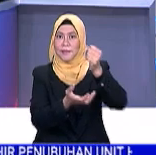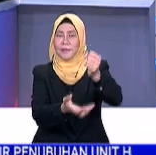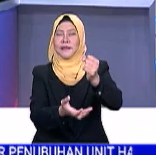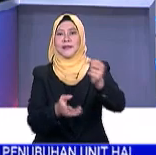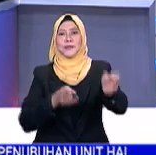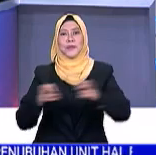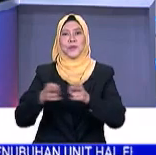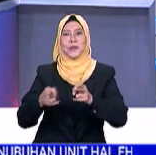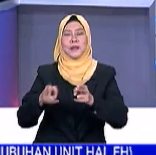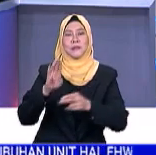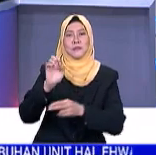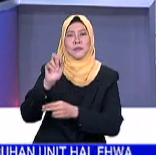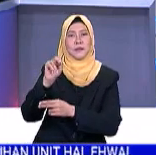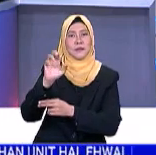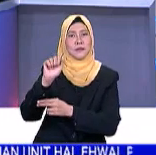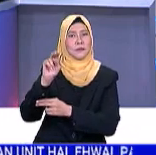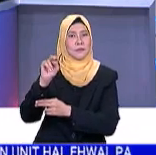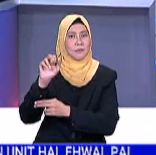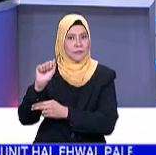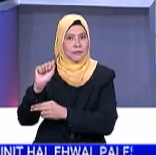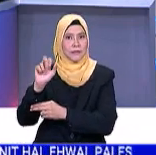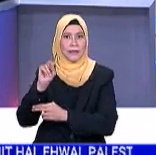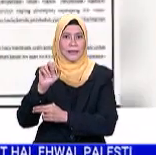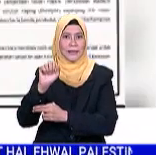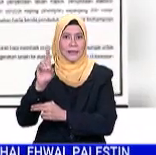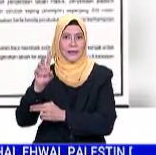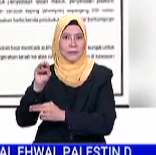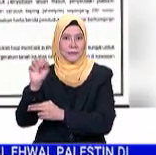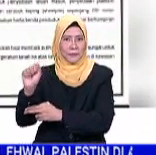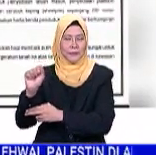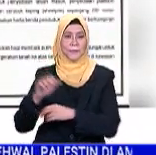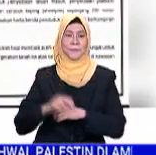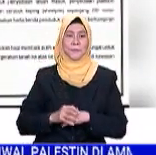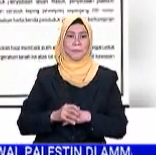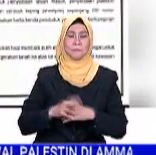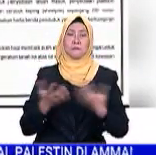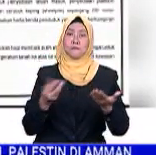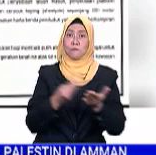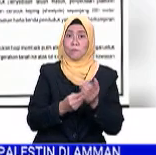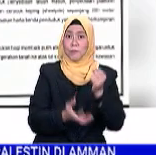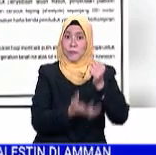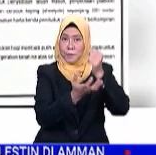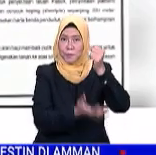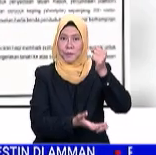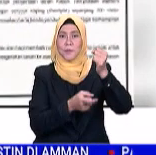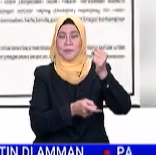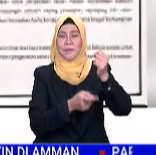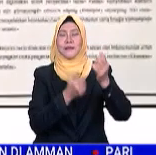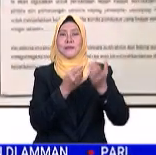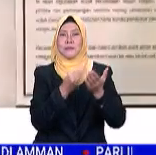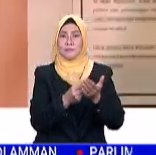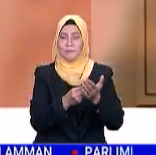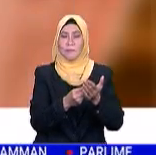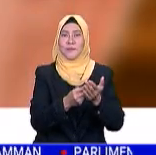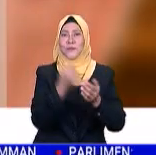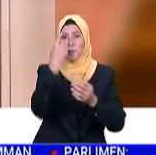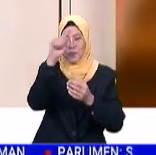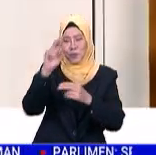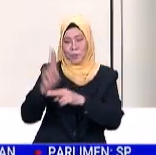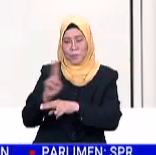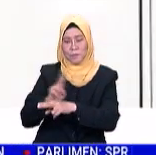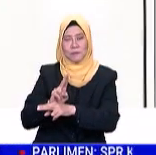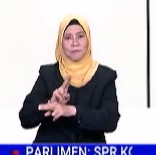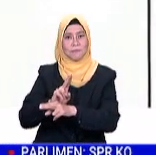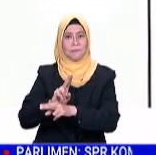Agensi Pengurusan Bencana Negara NADMA. Peruntukan daripada kumpulan wang amanah bantuan bencana negara berkenaan akan